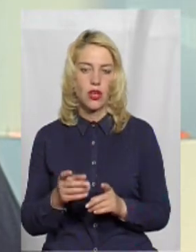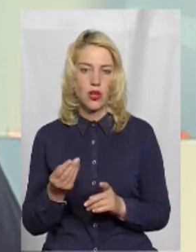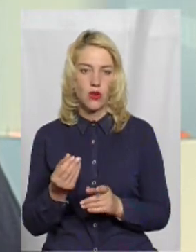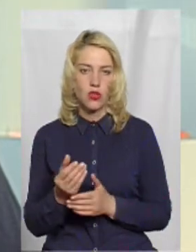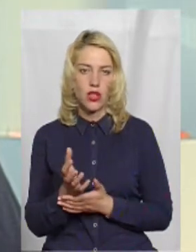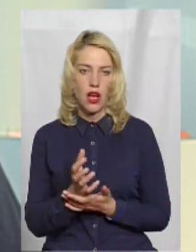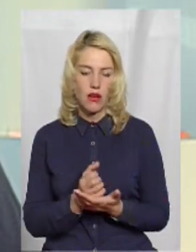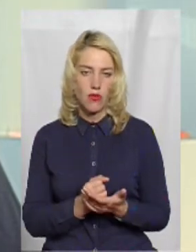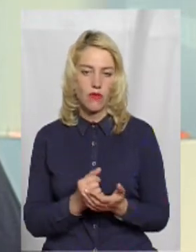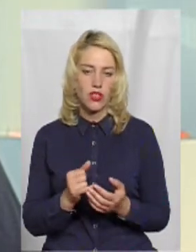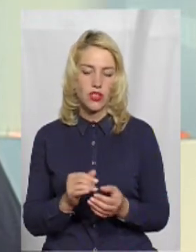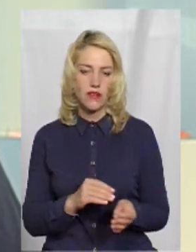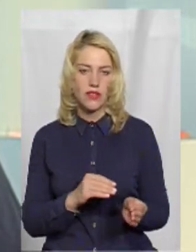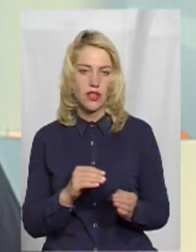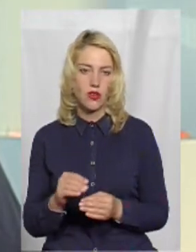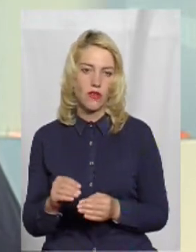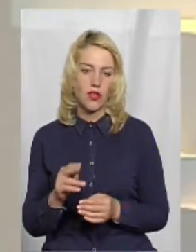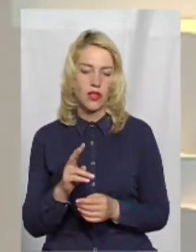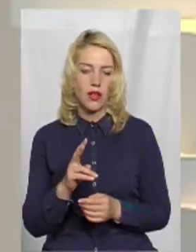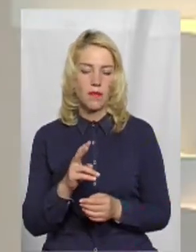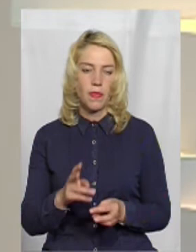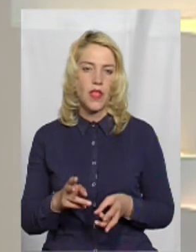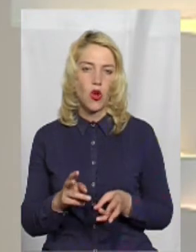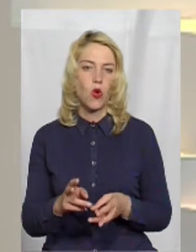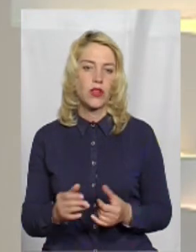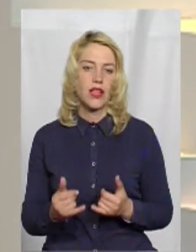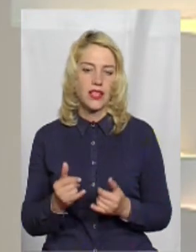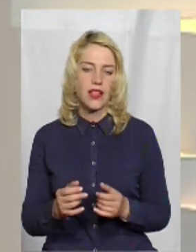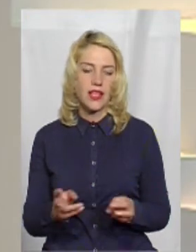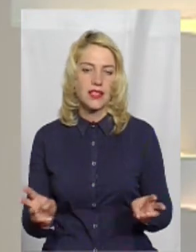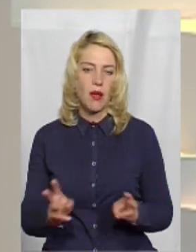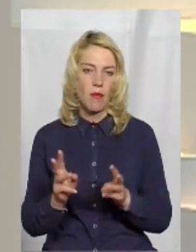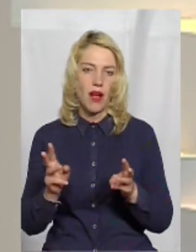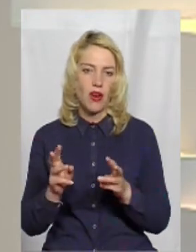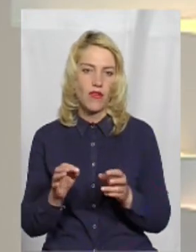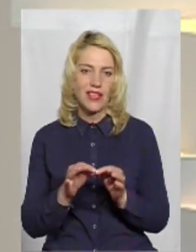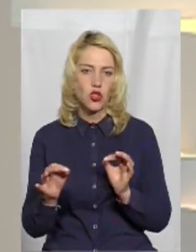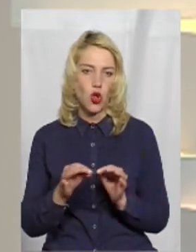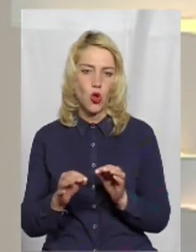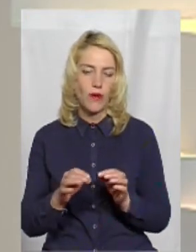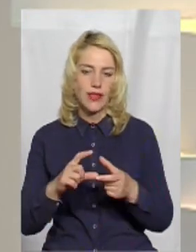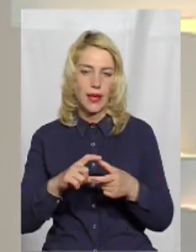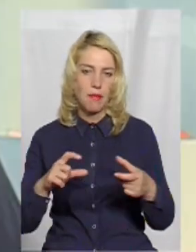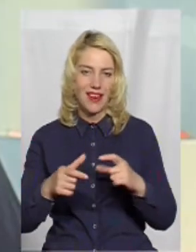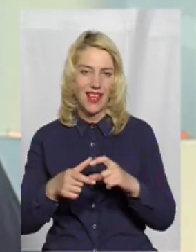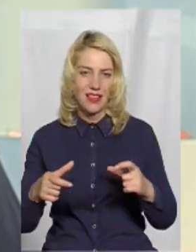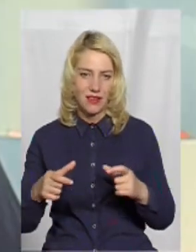кошти, встановити котли для спалювання солом'яних брикетів і обладнання для їх випуску.